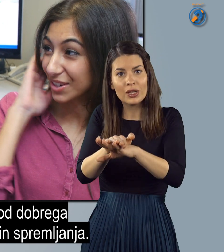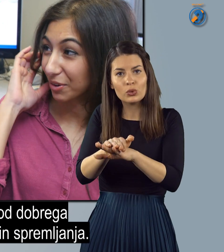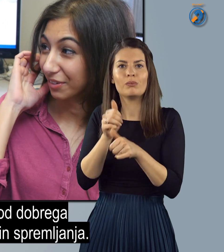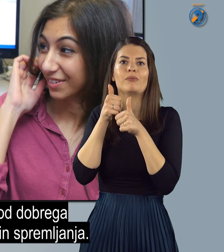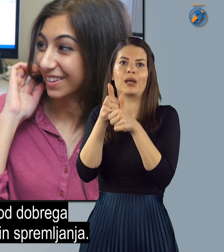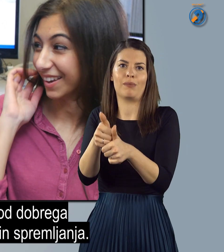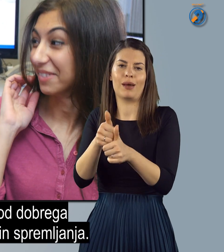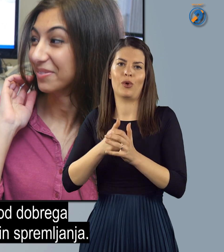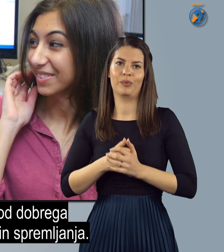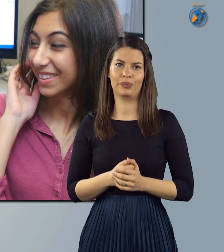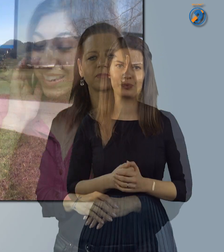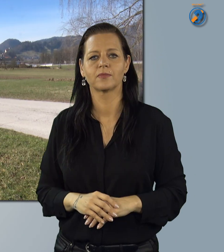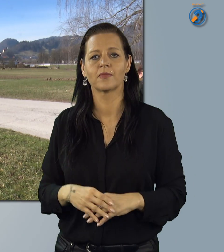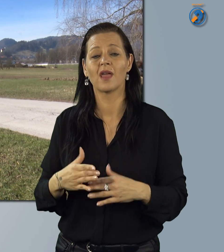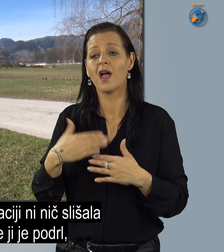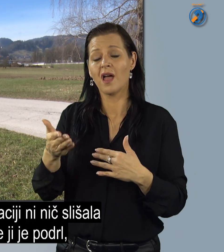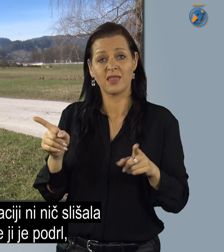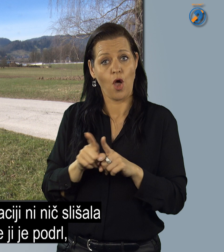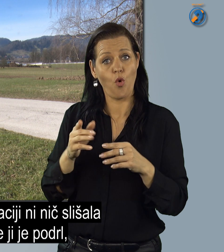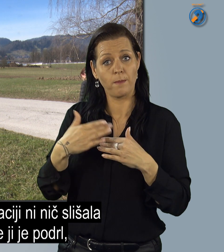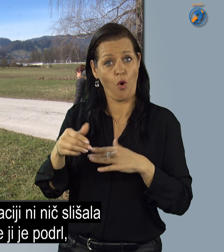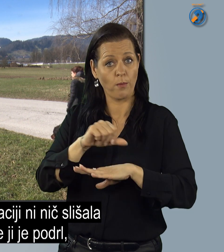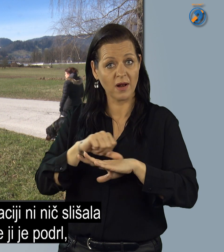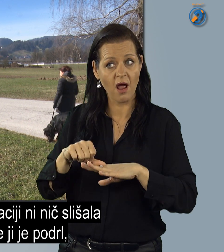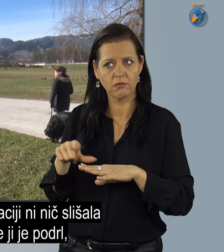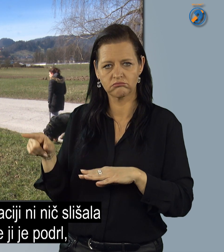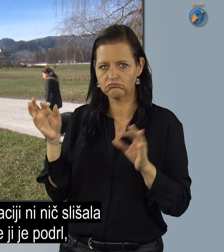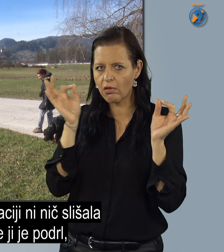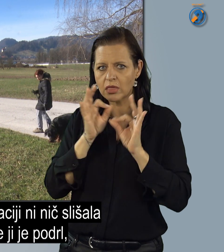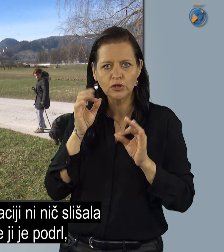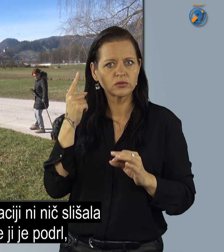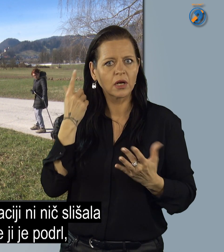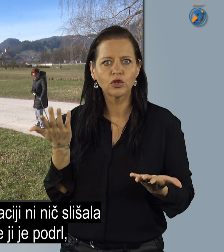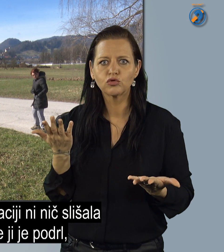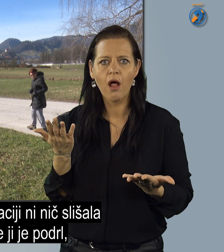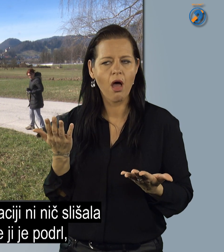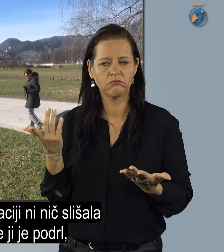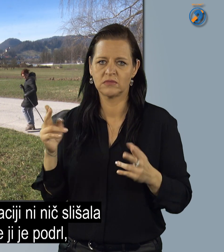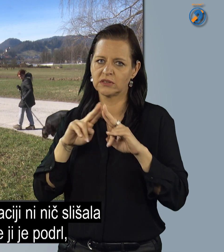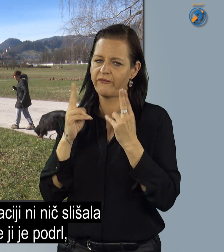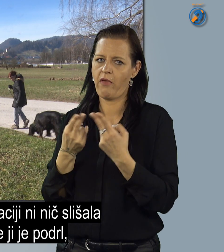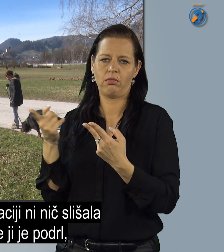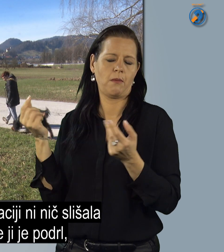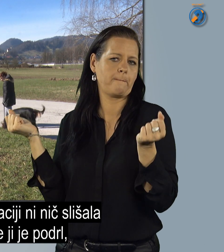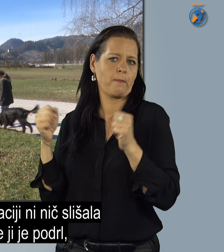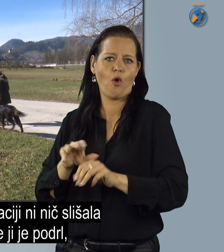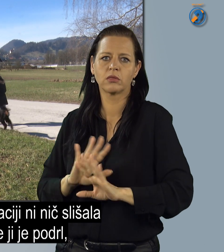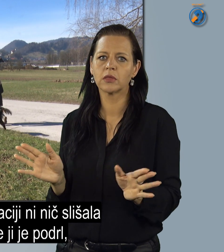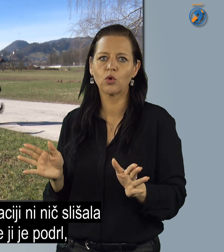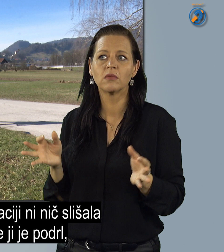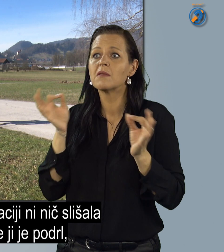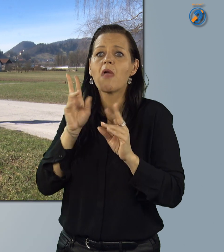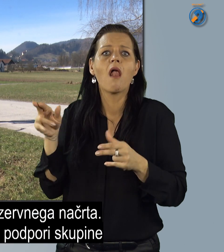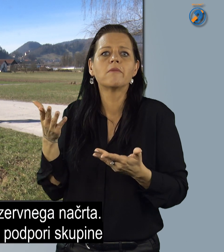opazovanja in spremljanja. Takoj po operaciji ni nič slišala in svet se je podrl, saj ni imela